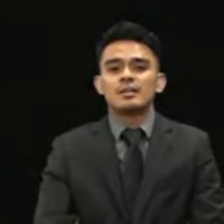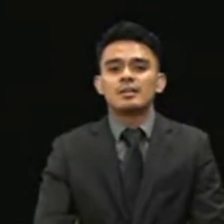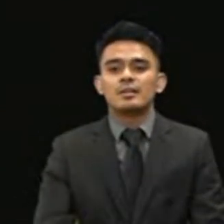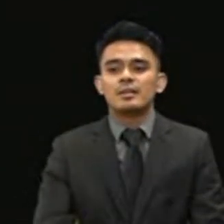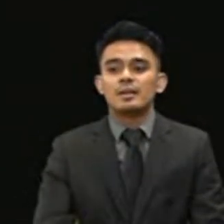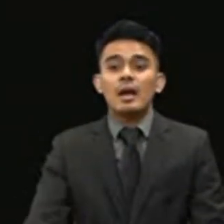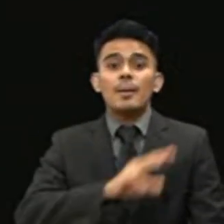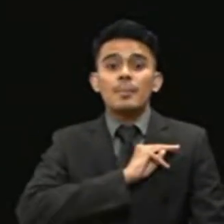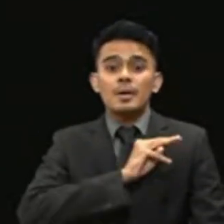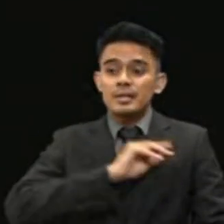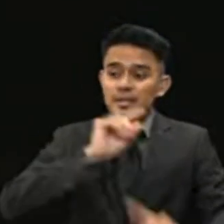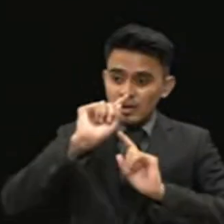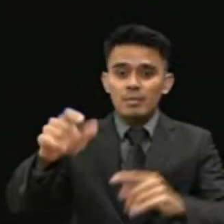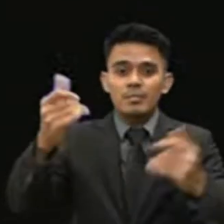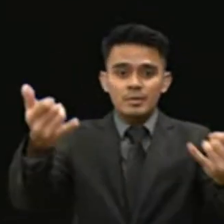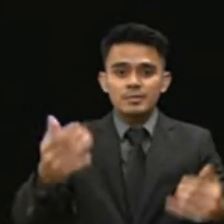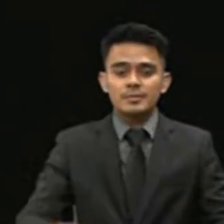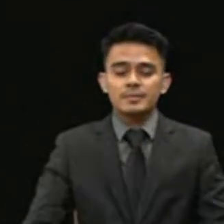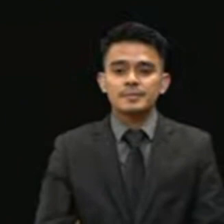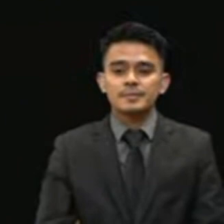menteri jawab